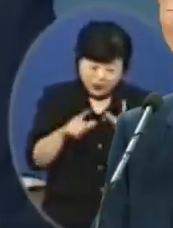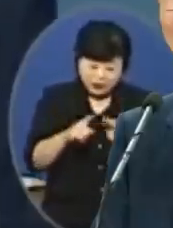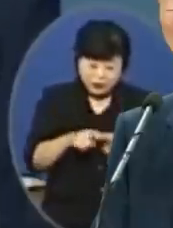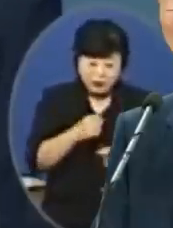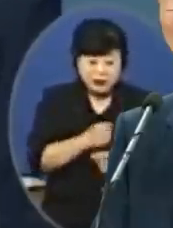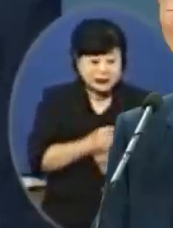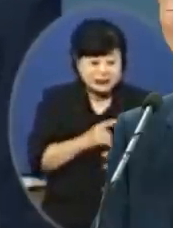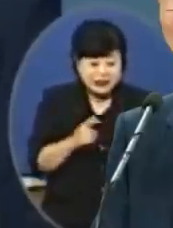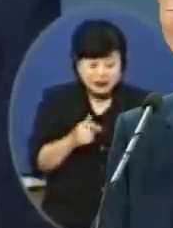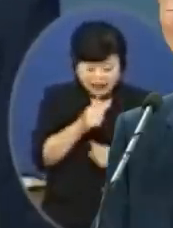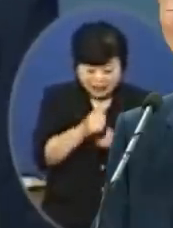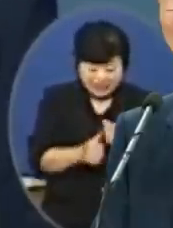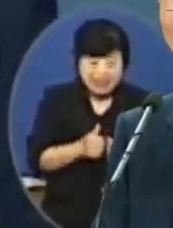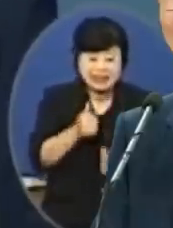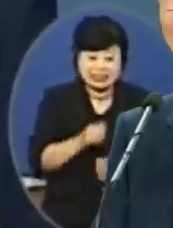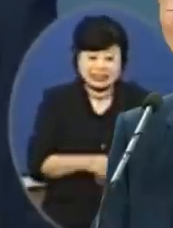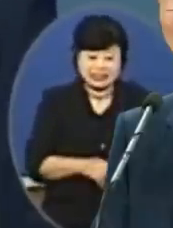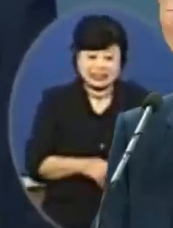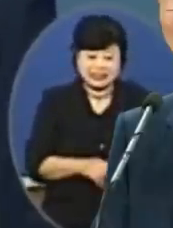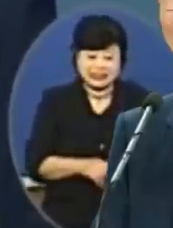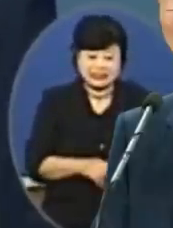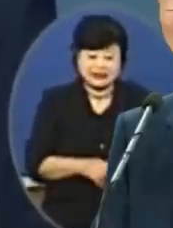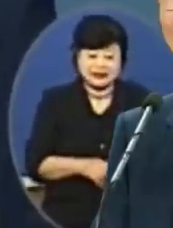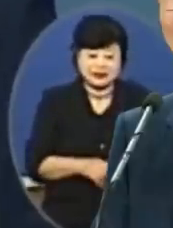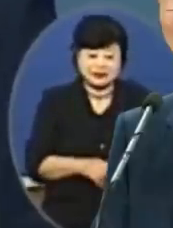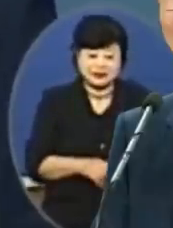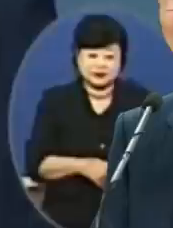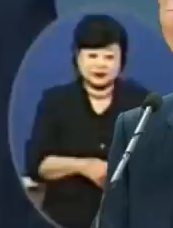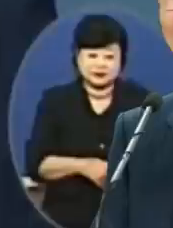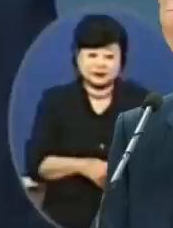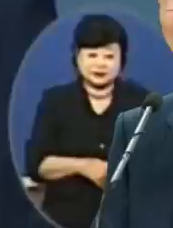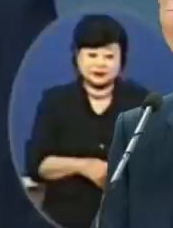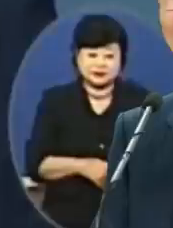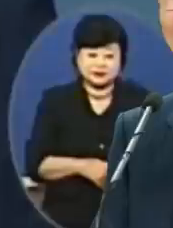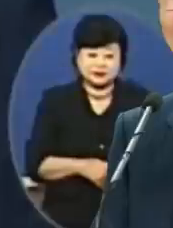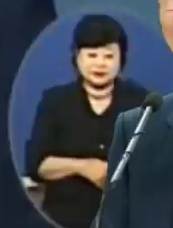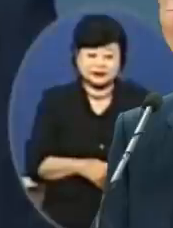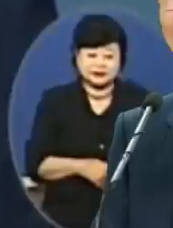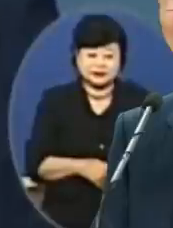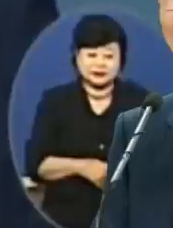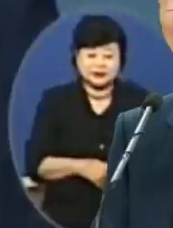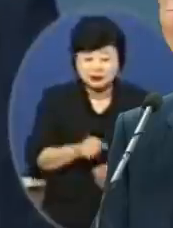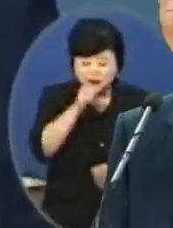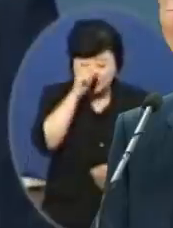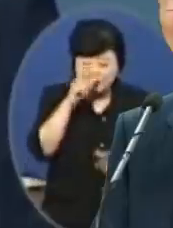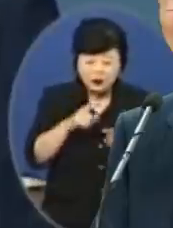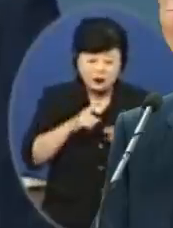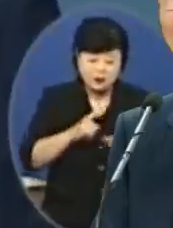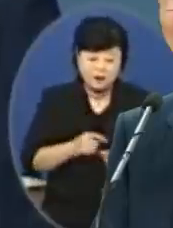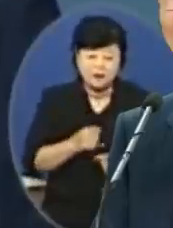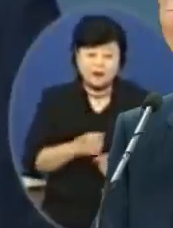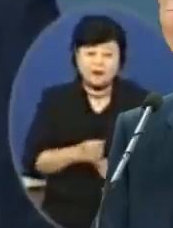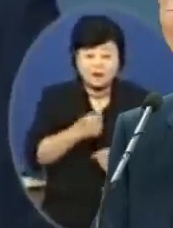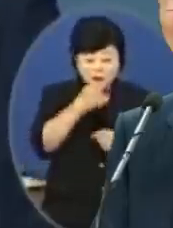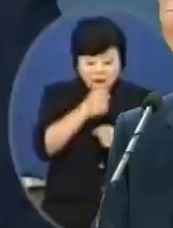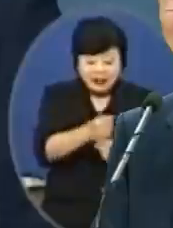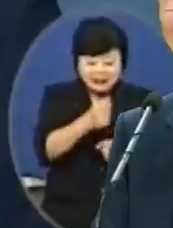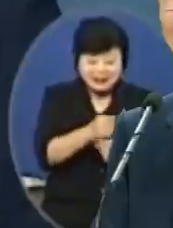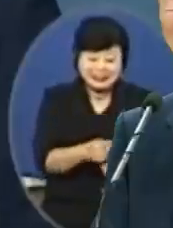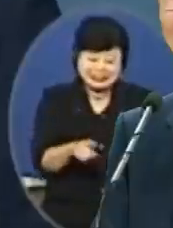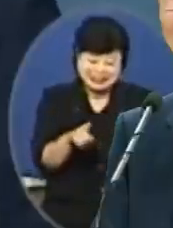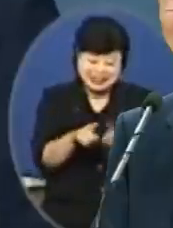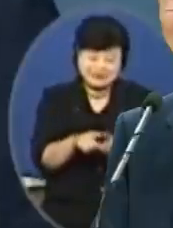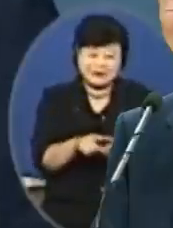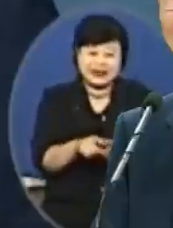만들지 않고 하나님이 매일같이 어떻게 데리고 살며 사랑할 수 있겠습니까? 하나님의 간절한